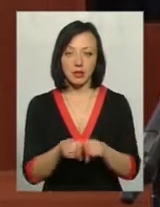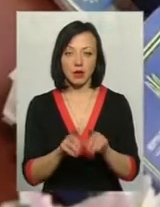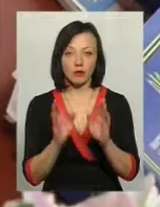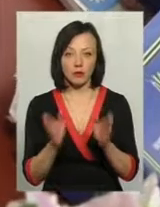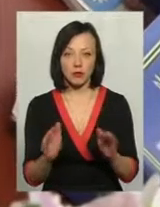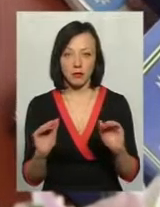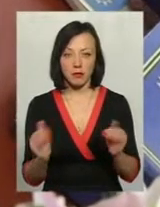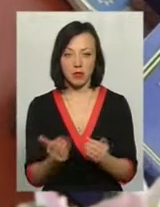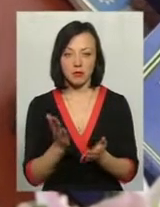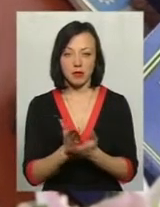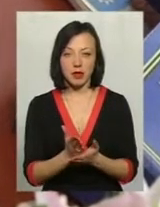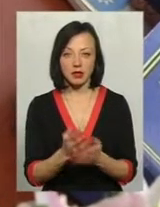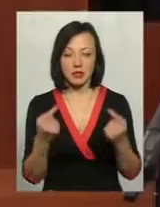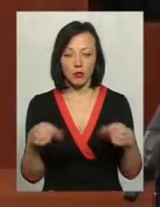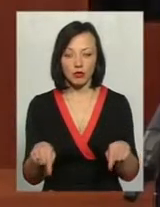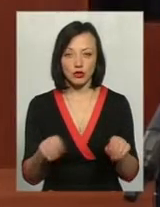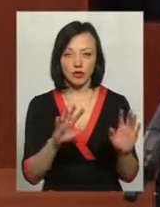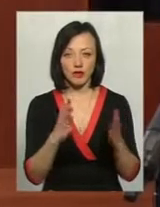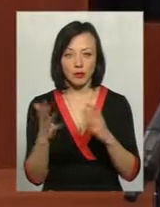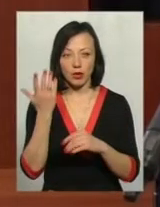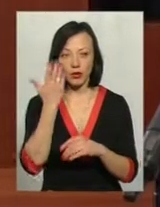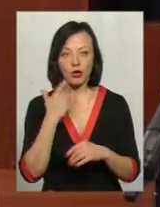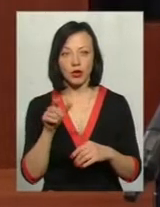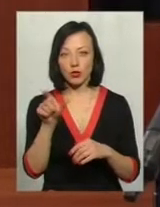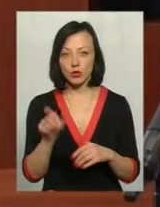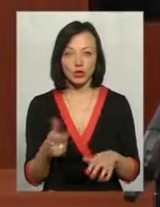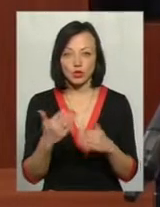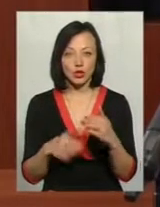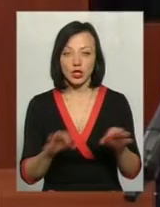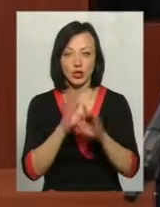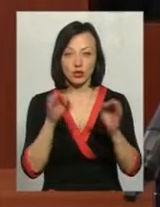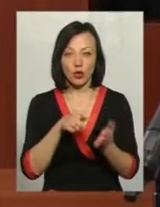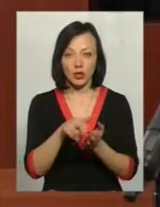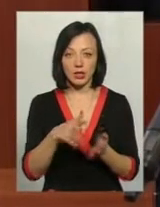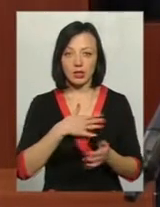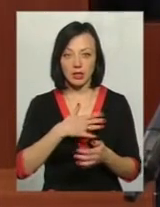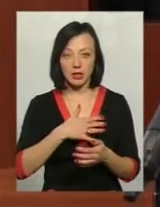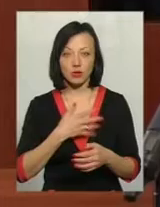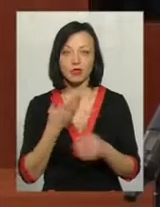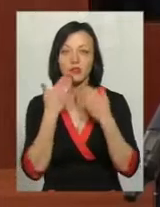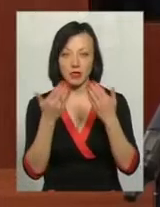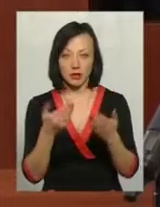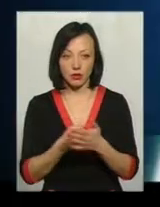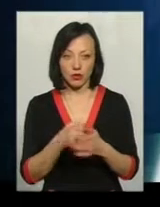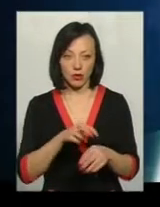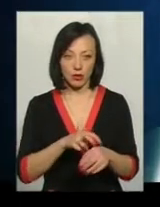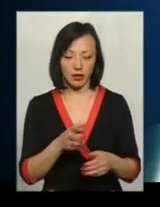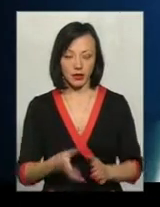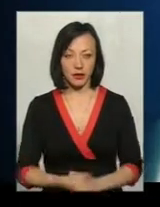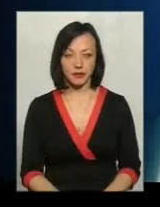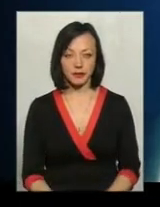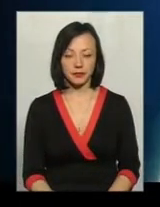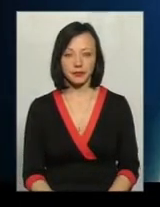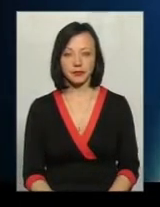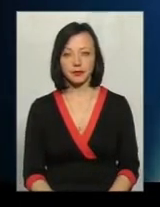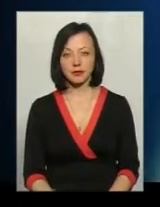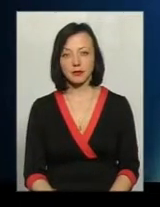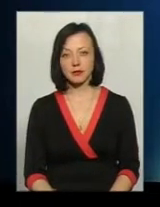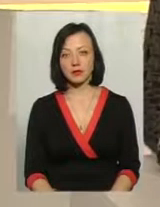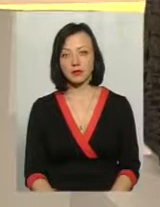будемо менше мати запущених випадків, коли вже людина не може ні ходити, ні дихати, тоді вже звертається до лікаря.